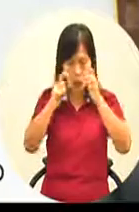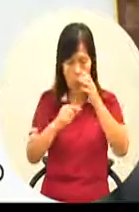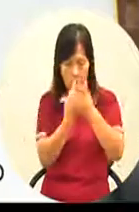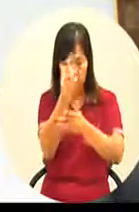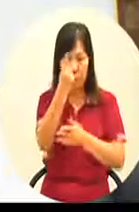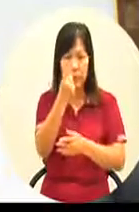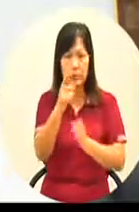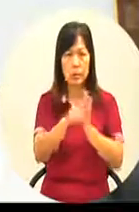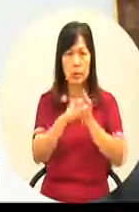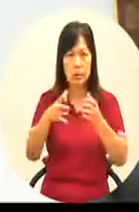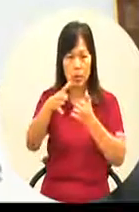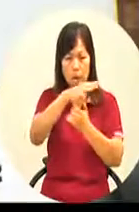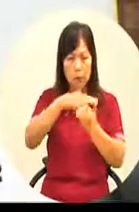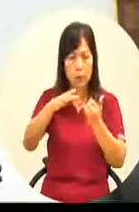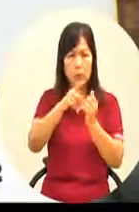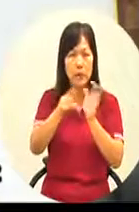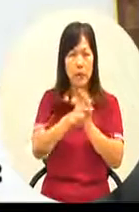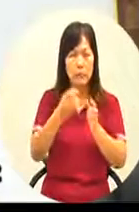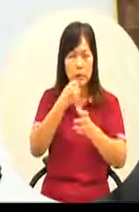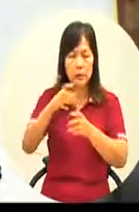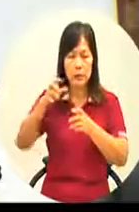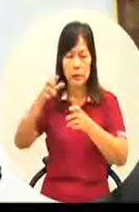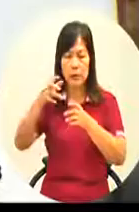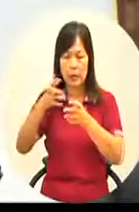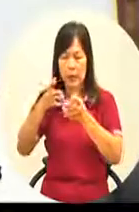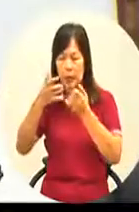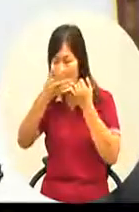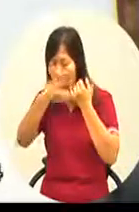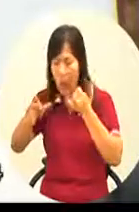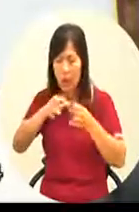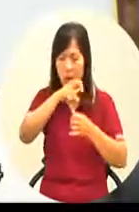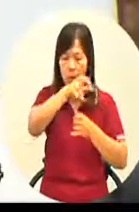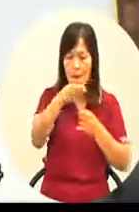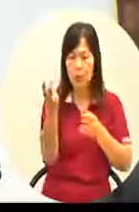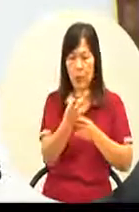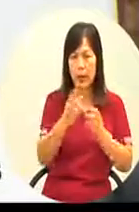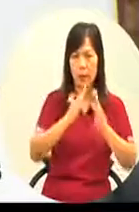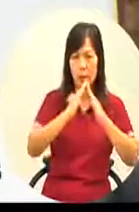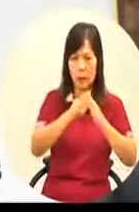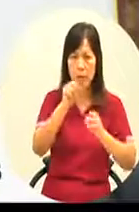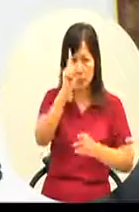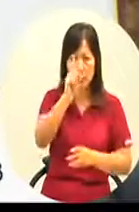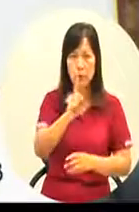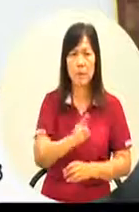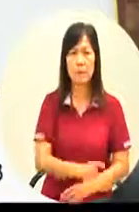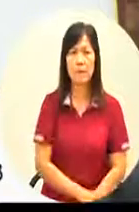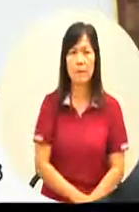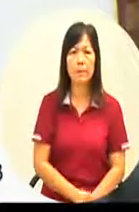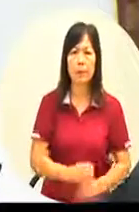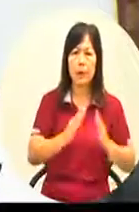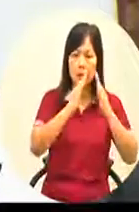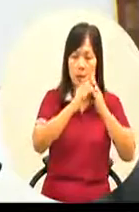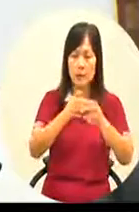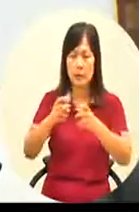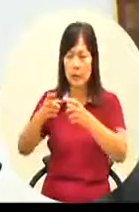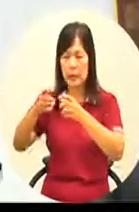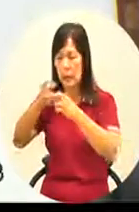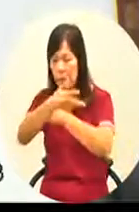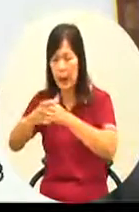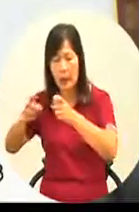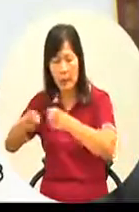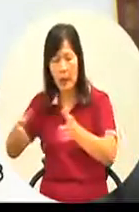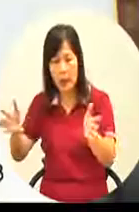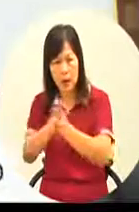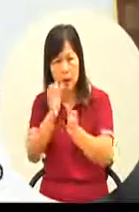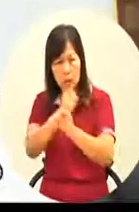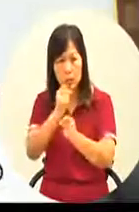我想我们全台湾拥有海空双港的一个城市，那城市跟海港合作哈，我想我们高雄市也